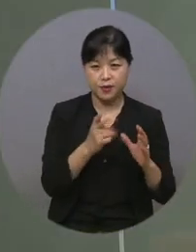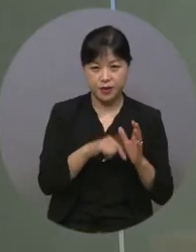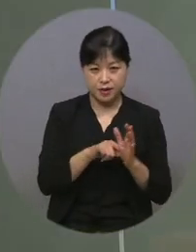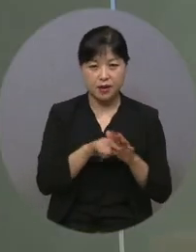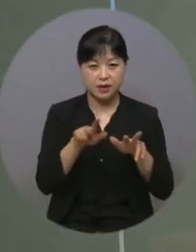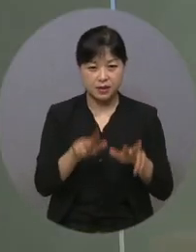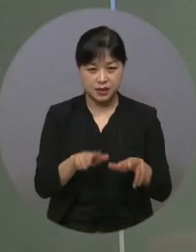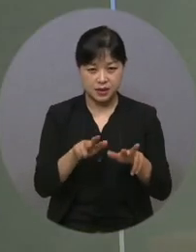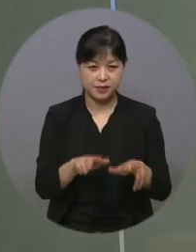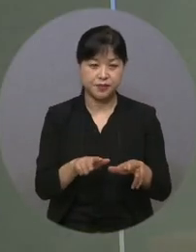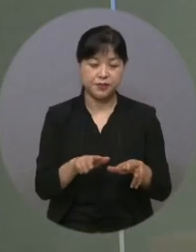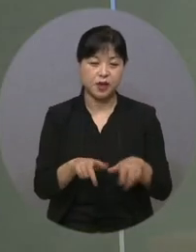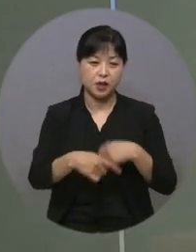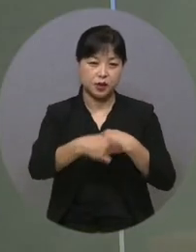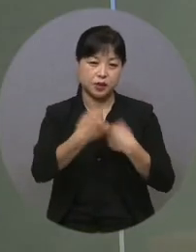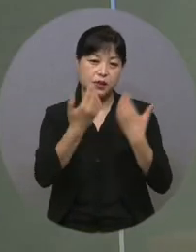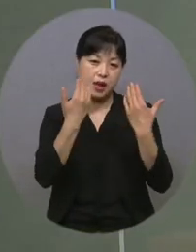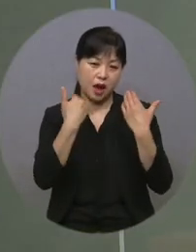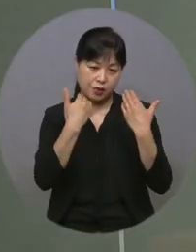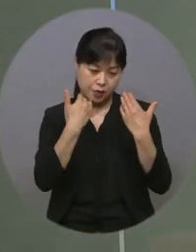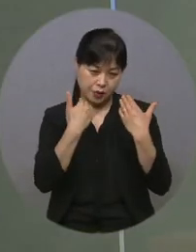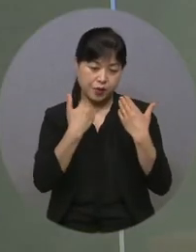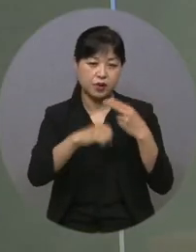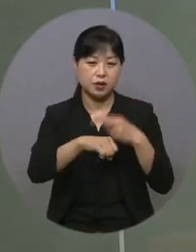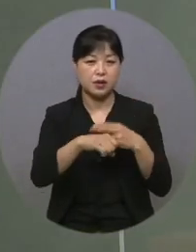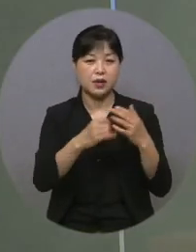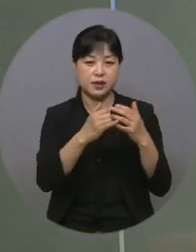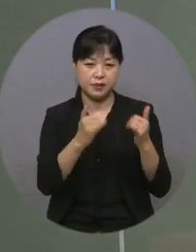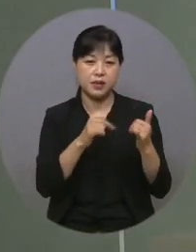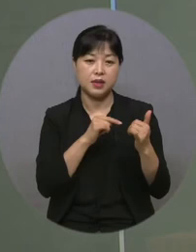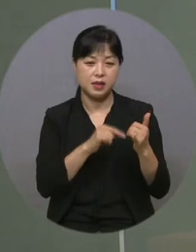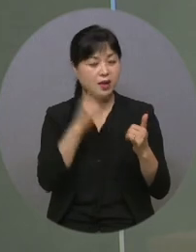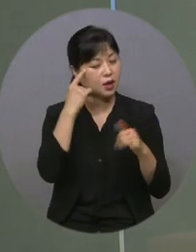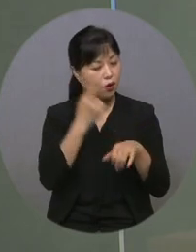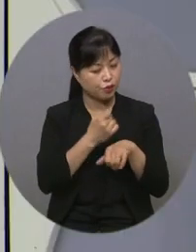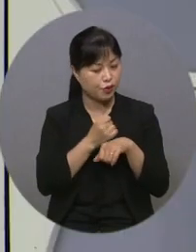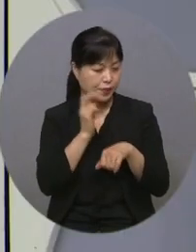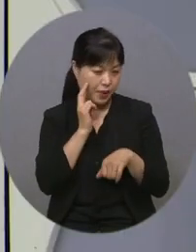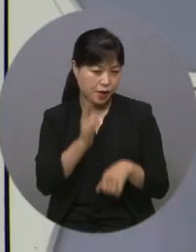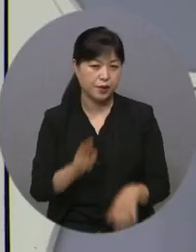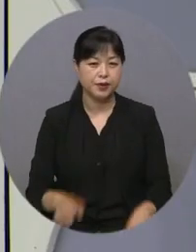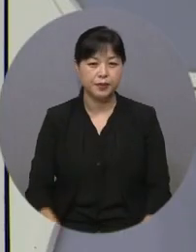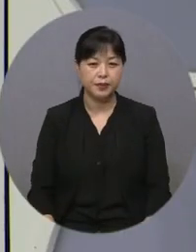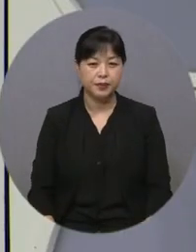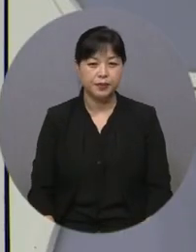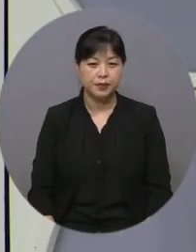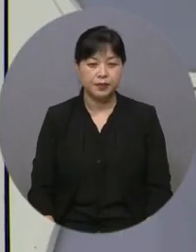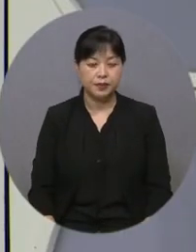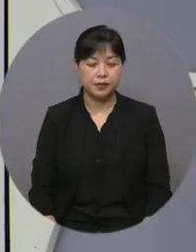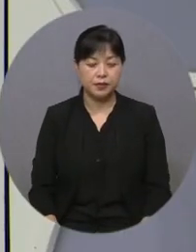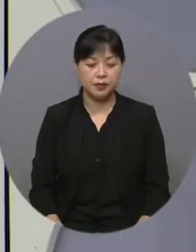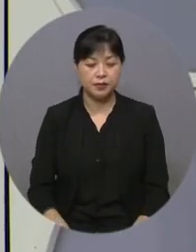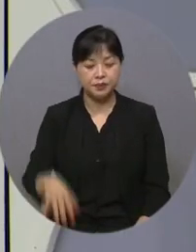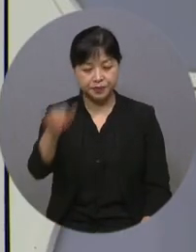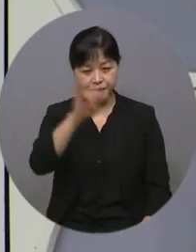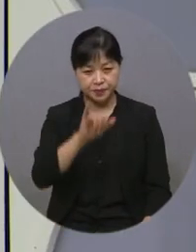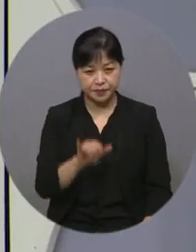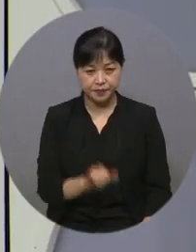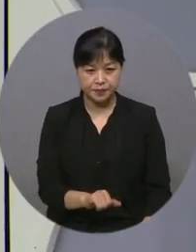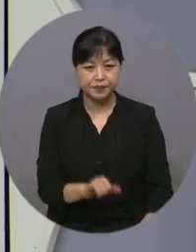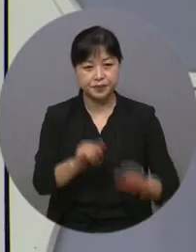지금 초등학교의 교사들이 많이 연구하고 있습니다. 예. 뭐